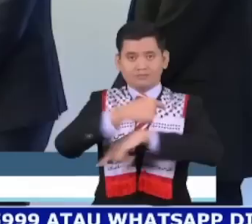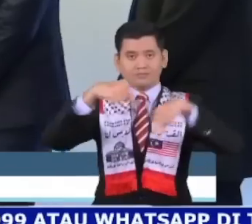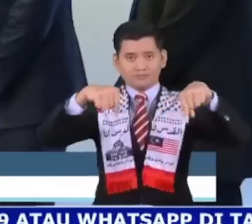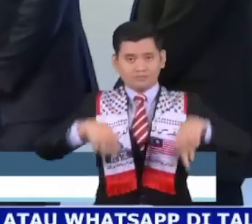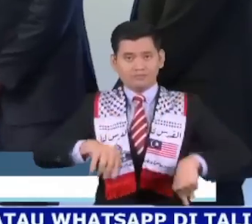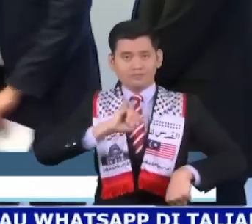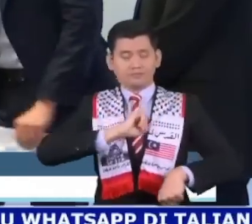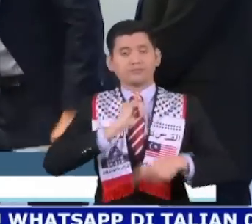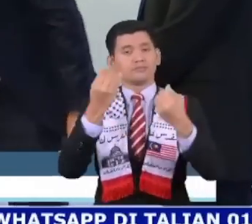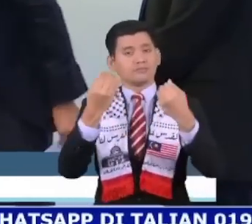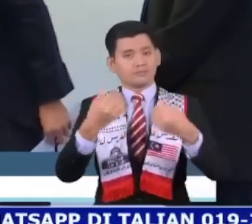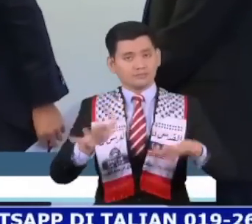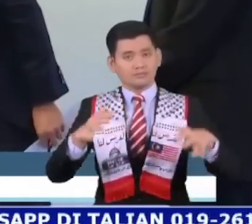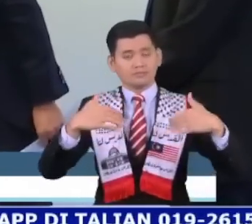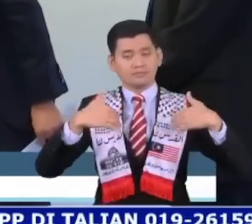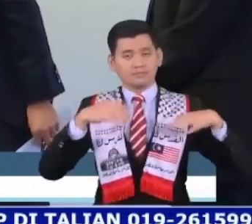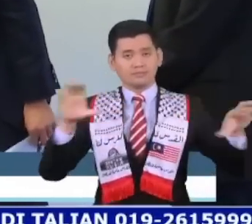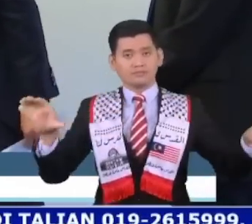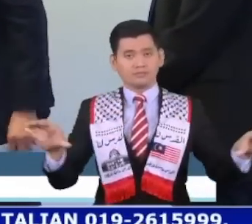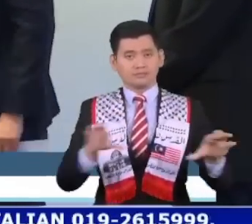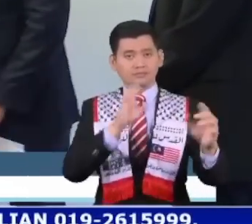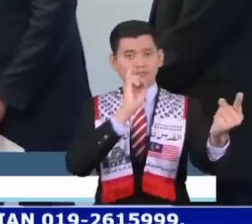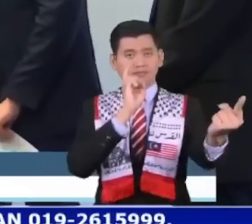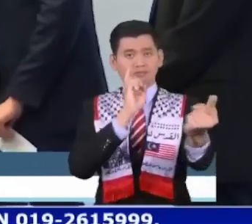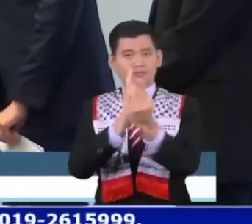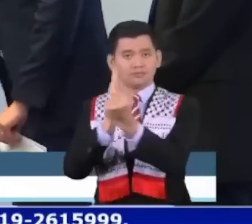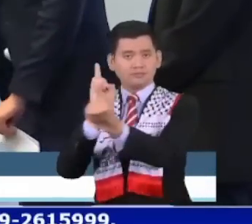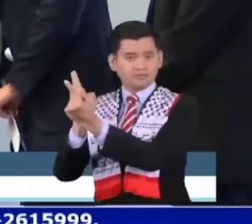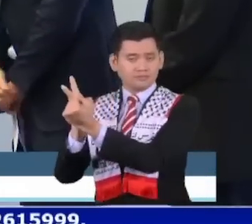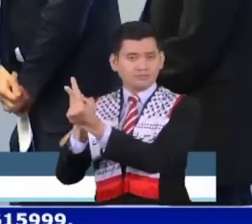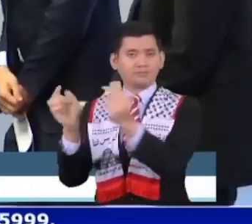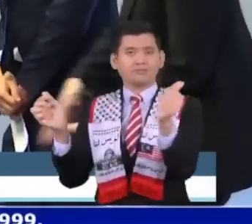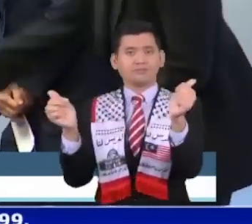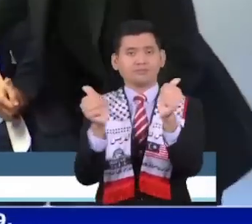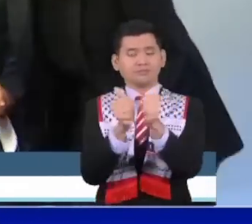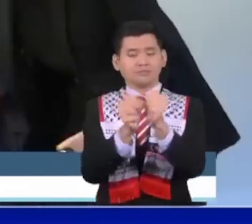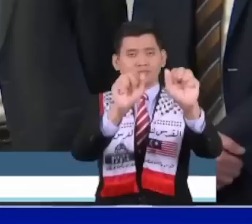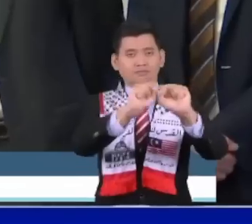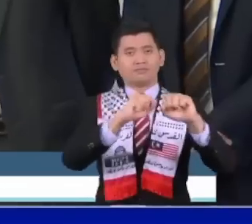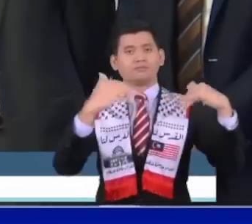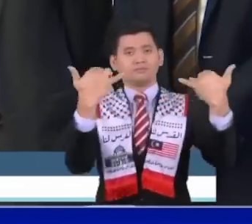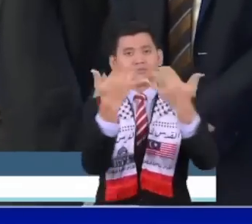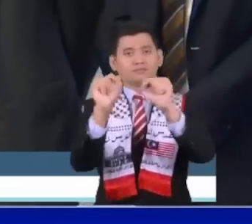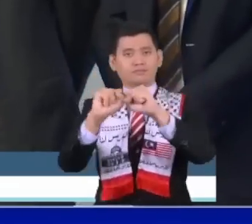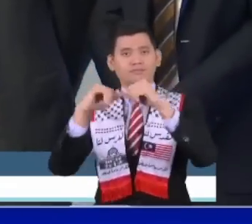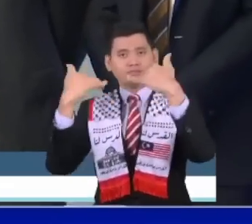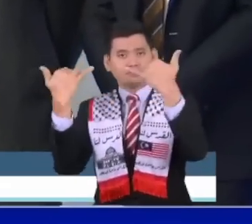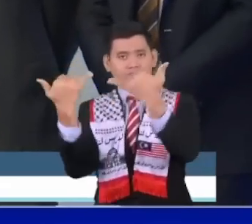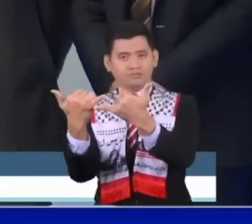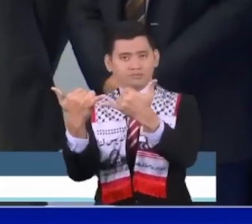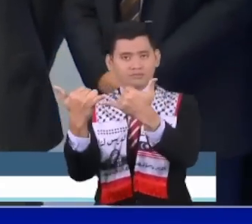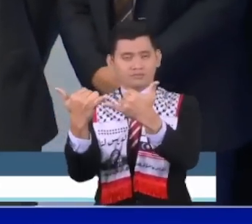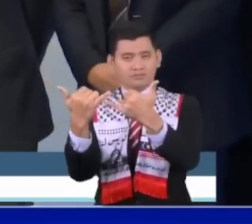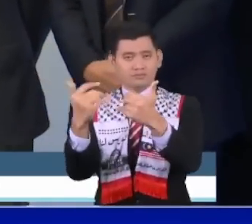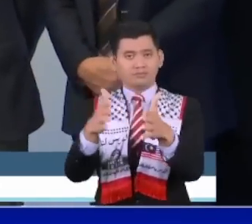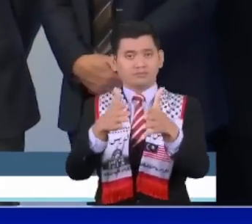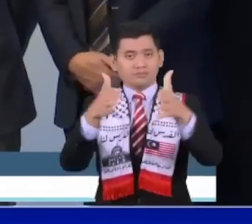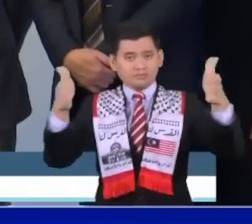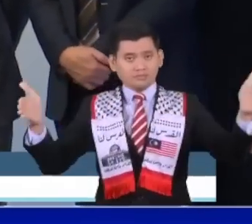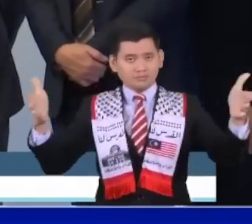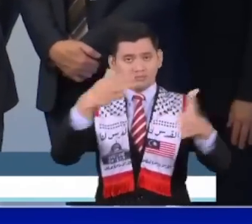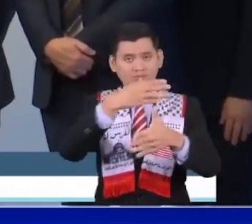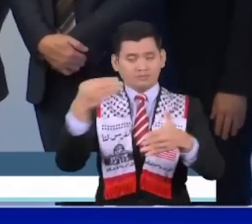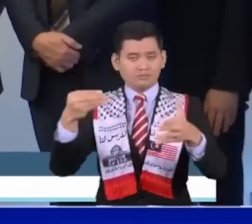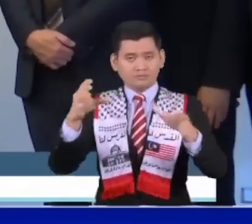telah mengadakan pertemuan dengan syarikat-syarikat besar yang telah memberi pengakuan